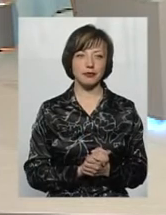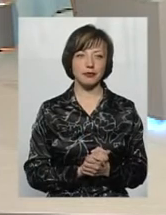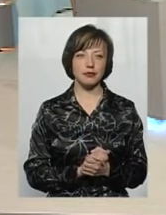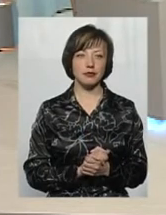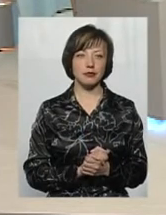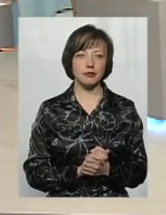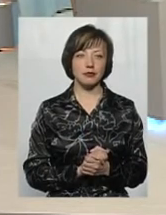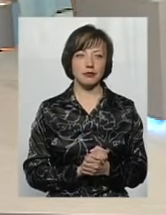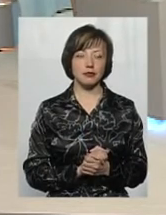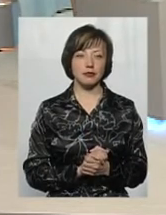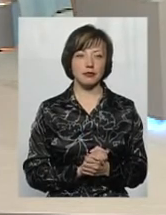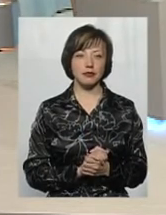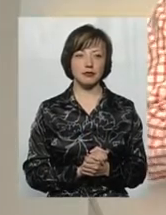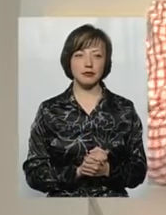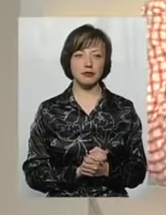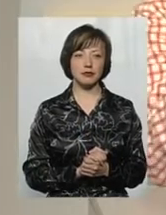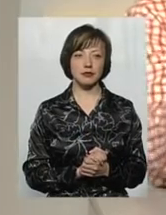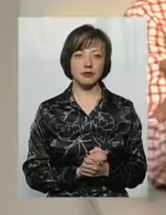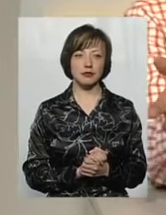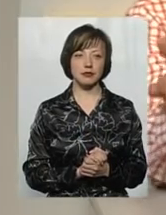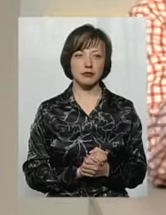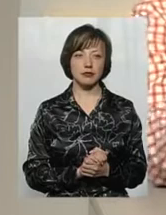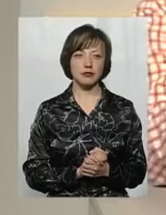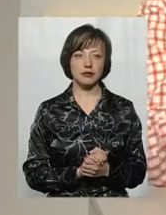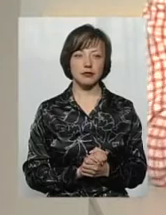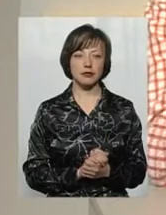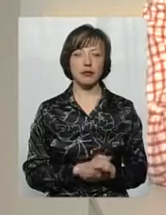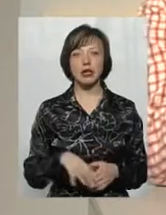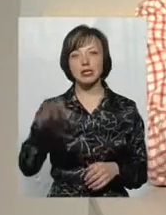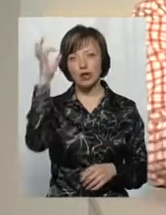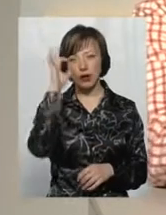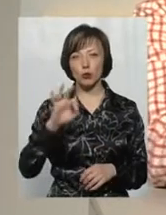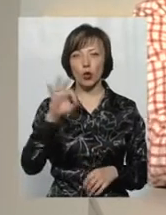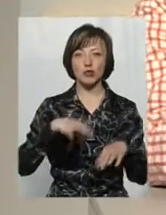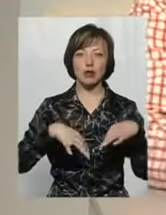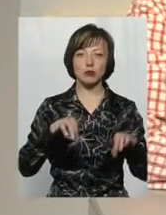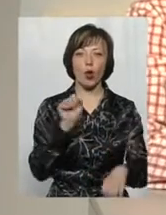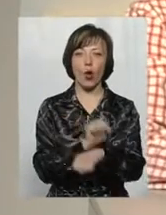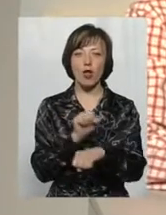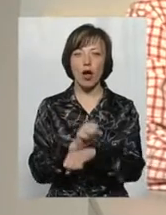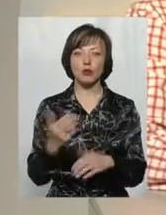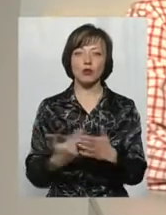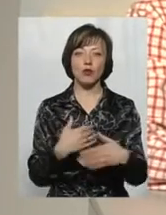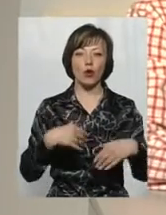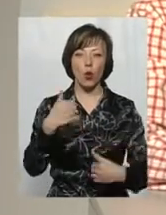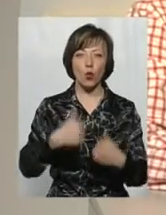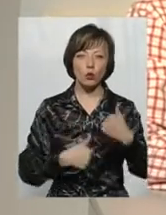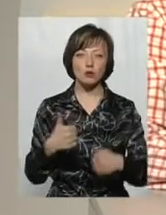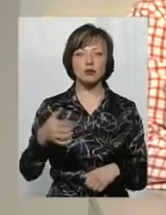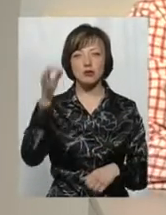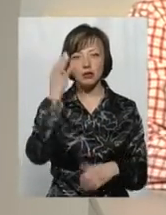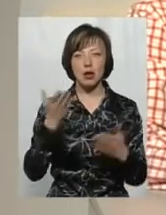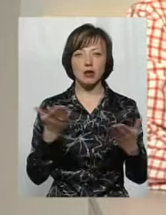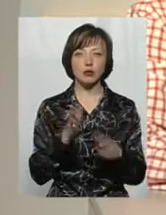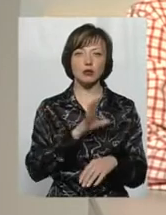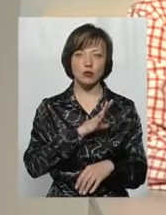І вже так згадували про транспортний колапс, про новий конкурс. Я одразу згадую, який був, ну, колапсу не